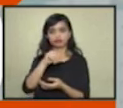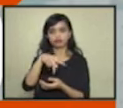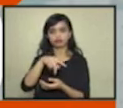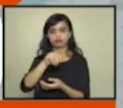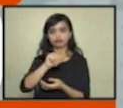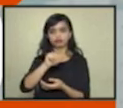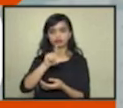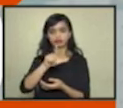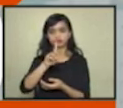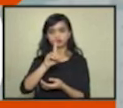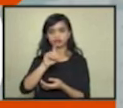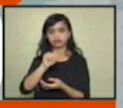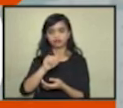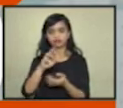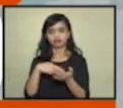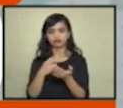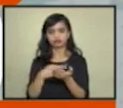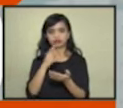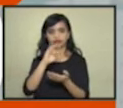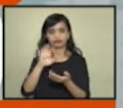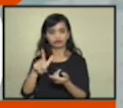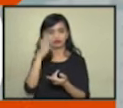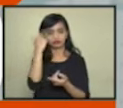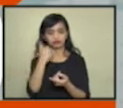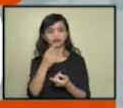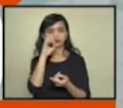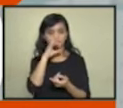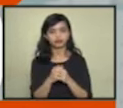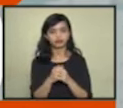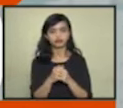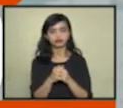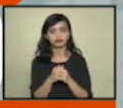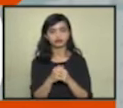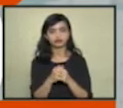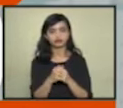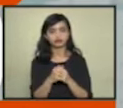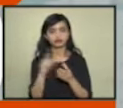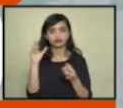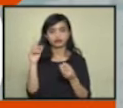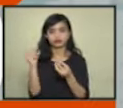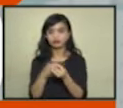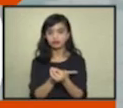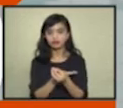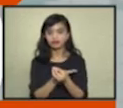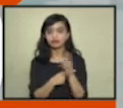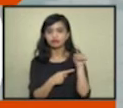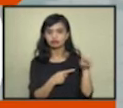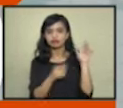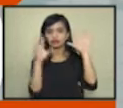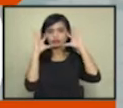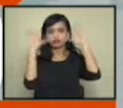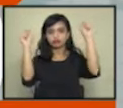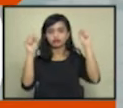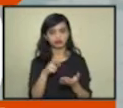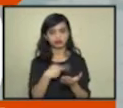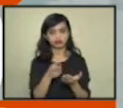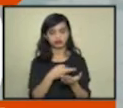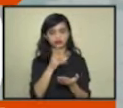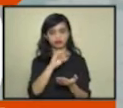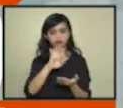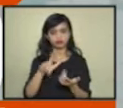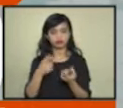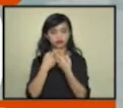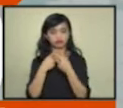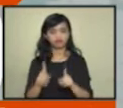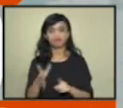Opo. Okay, siya nagpapasahod dahil kasambahay niya ito. However, ang sumibak sa kanya, itong presidente po ng rice mill. Pero